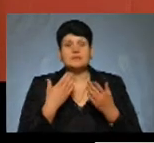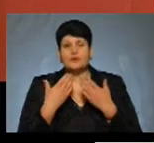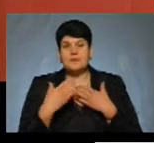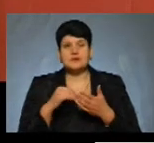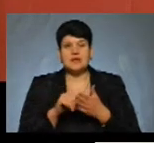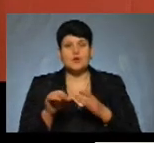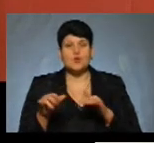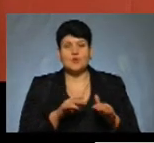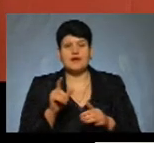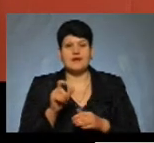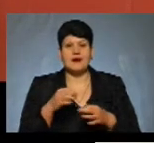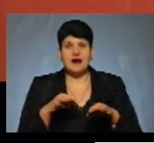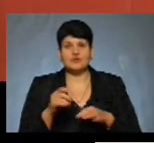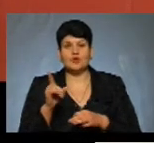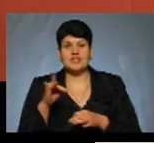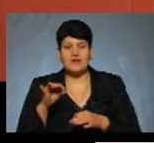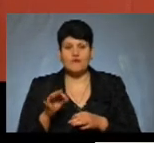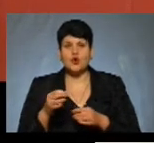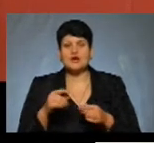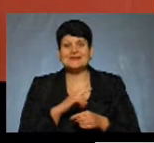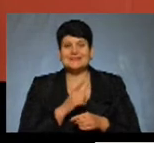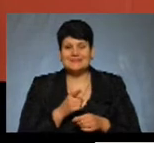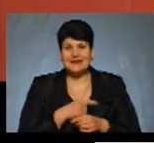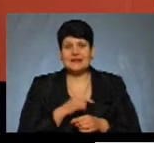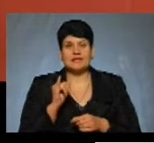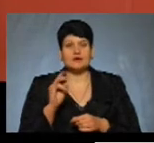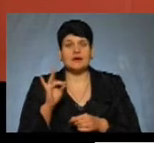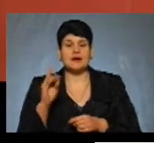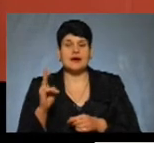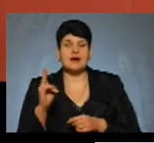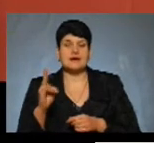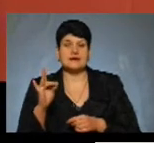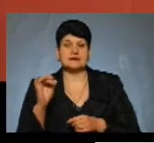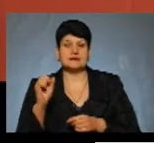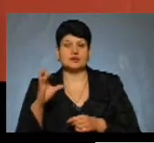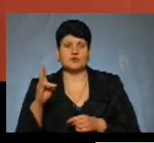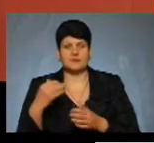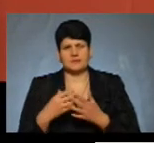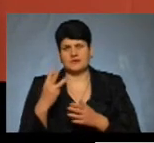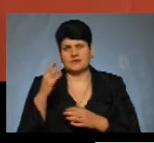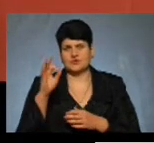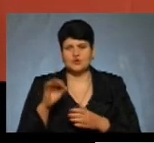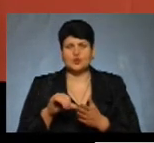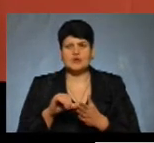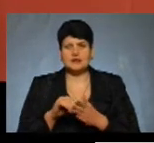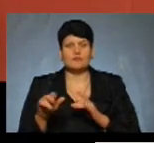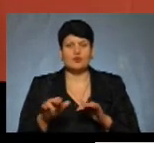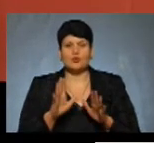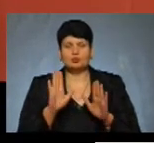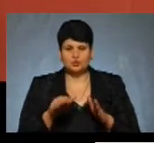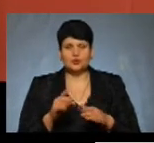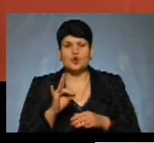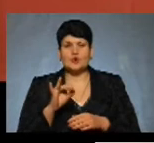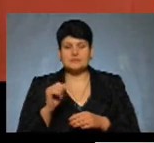руху «Автоєвросила». За словами їхнього керівника на Тернопільщині Ігоря Красновського, близько 3% учасників руху таки будуть розмитнювати